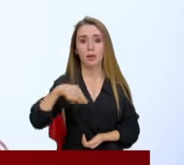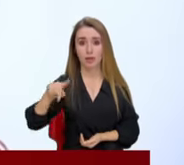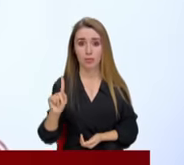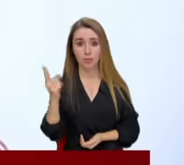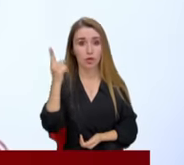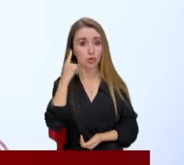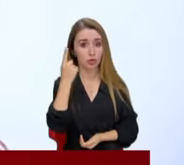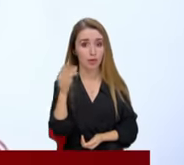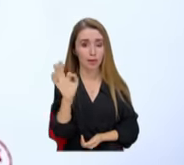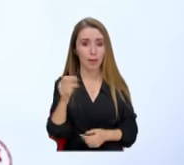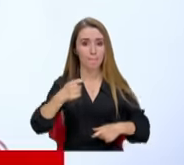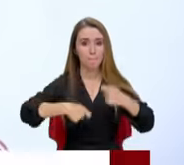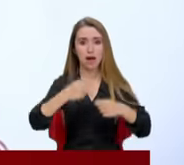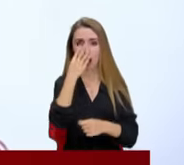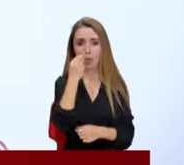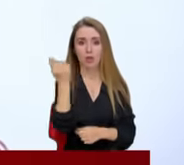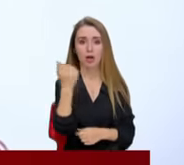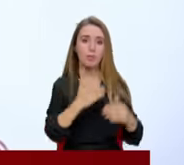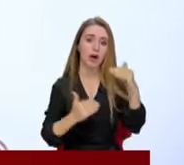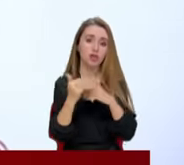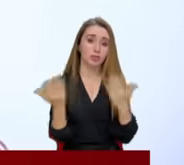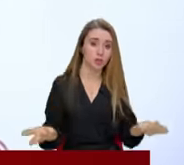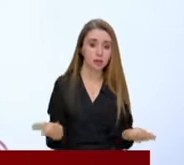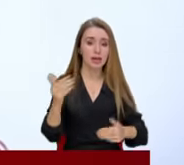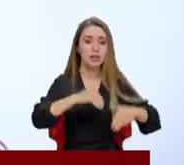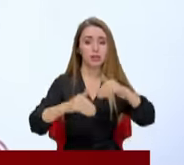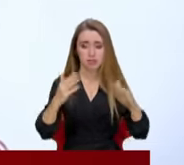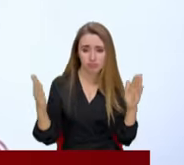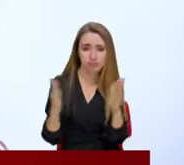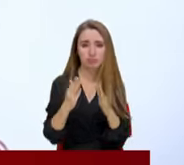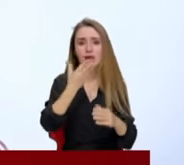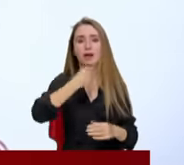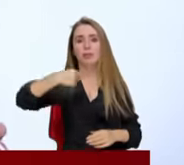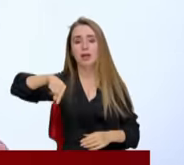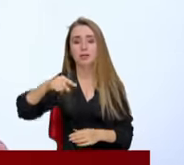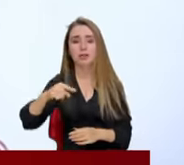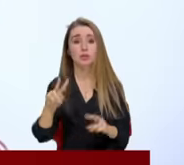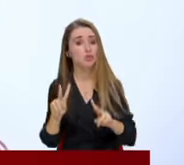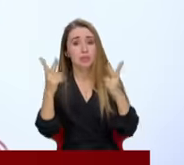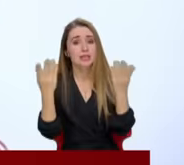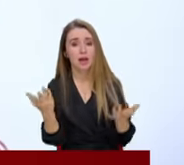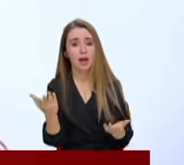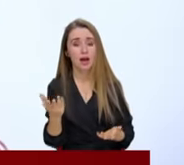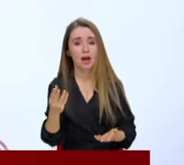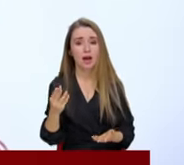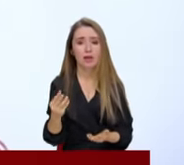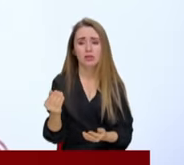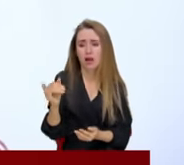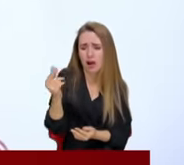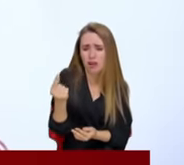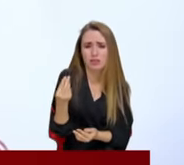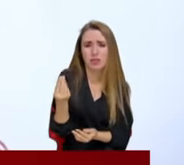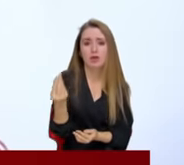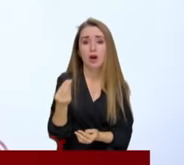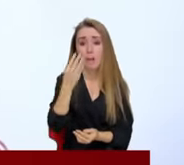duydunuz herhalde değil mi? Bankaların promosyon rakamları artacakmış. Seçime bir hafta kala emeklimize verdikleri sürpriz el kesesinden cömertlik.